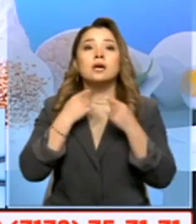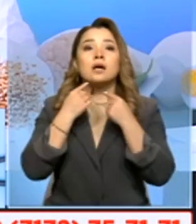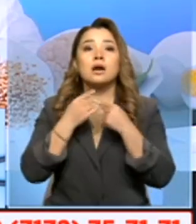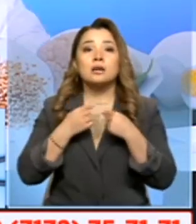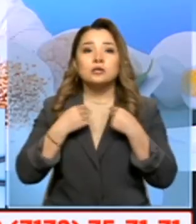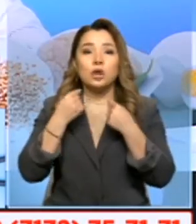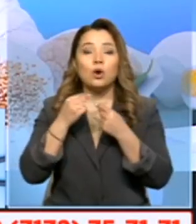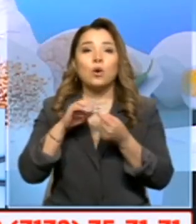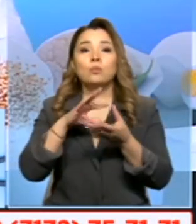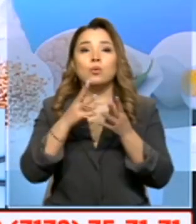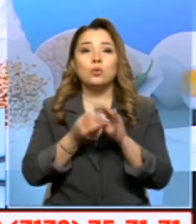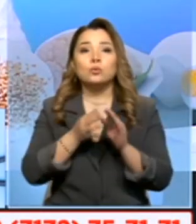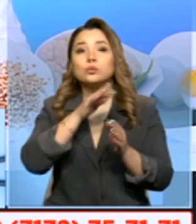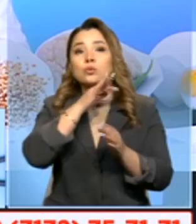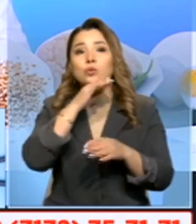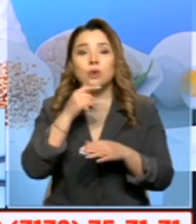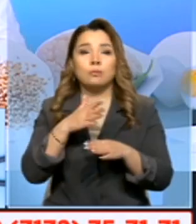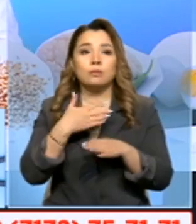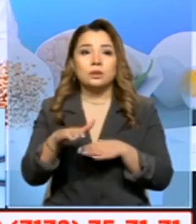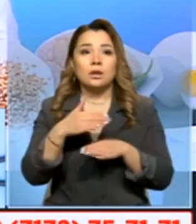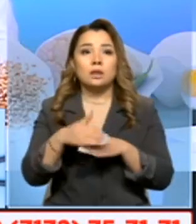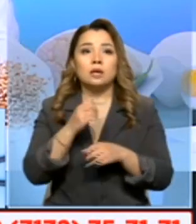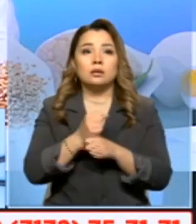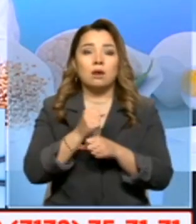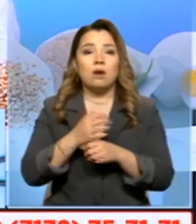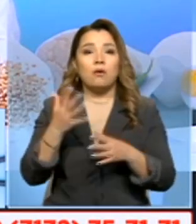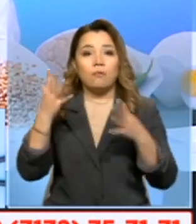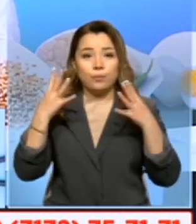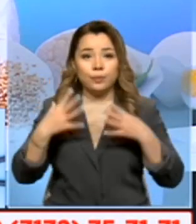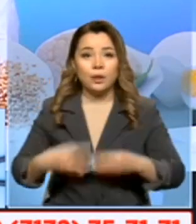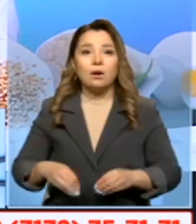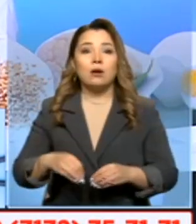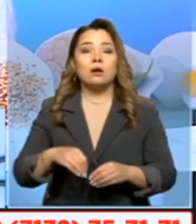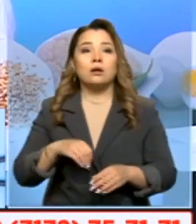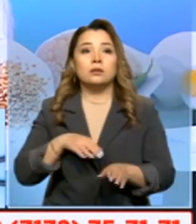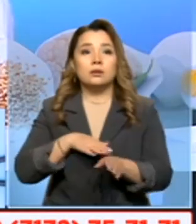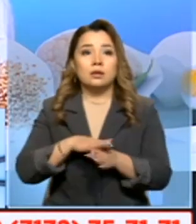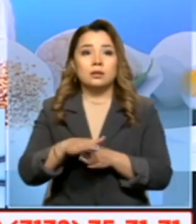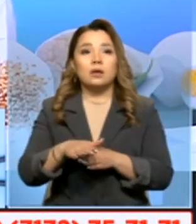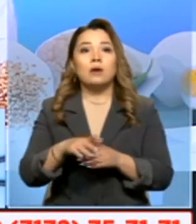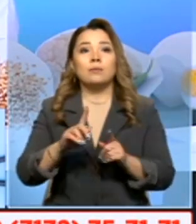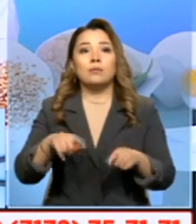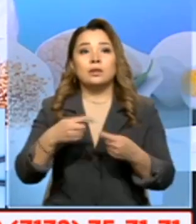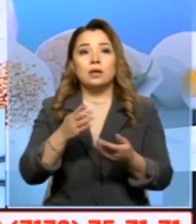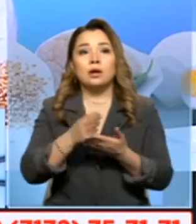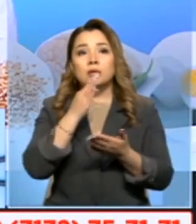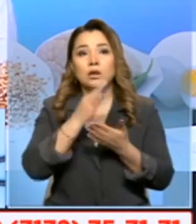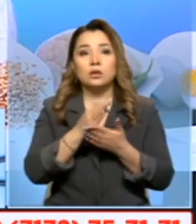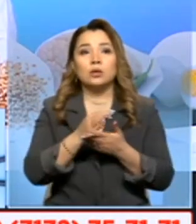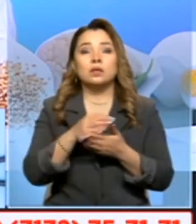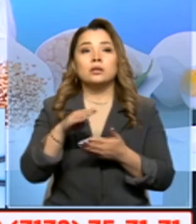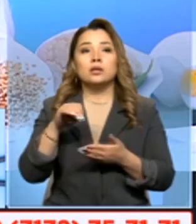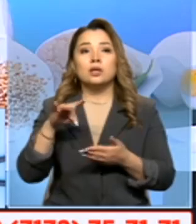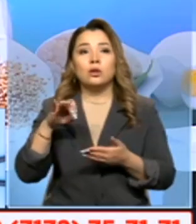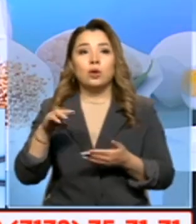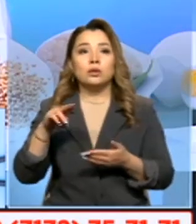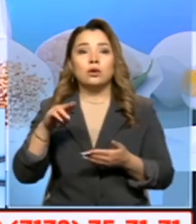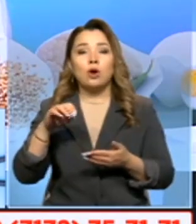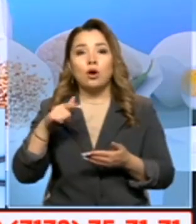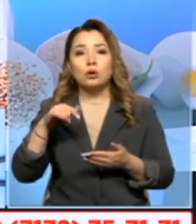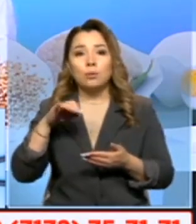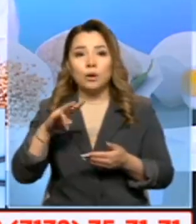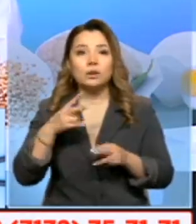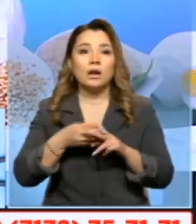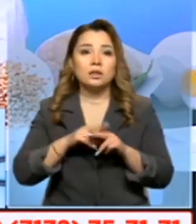бездің мөлшерден тыс көп берген кезде бүкіл ағза осы берген айтады ғой, тиреотропный гормон